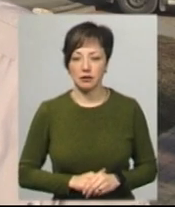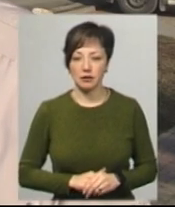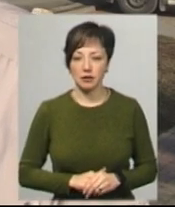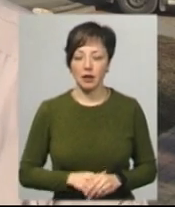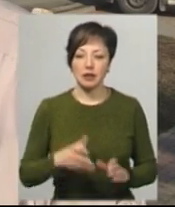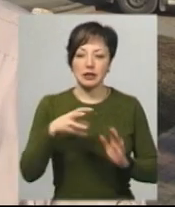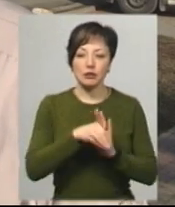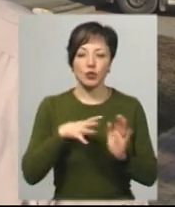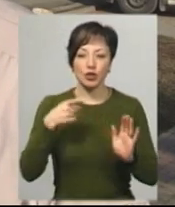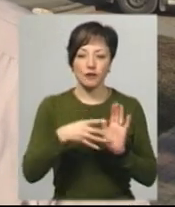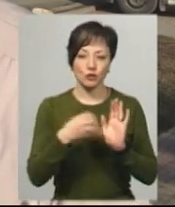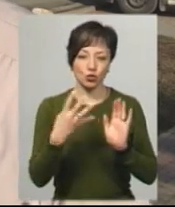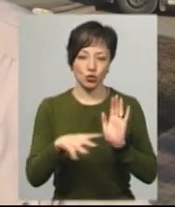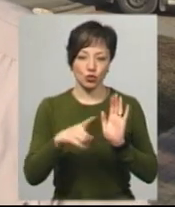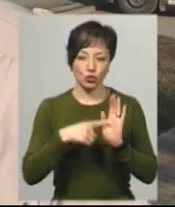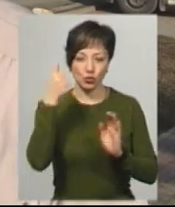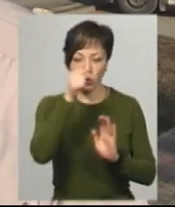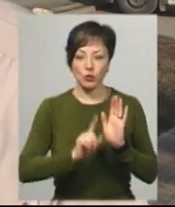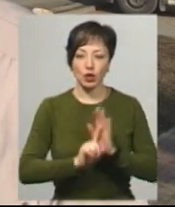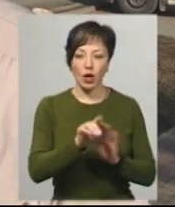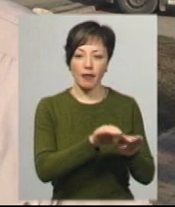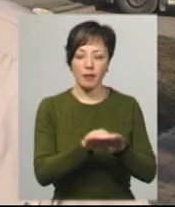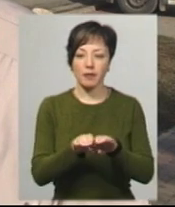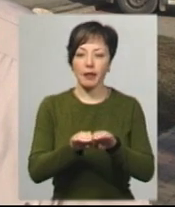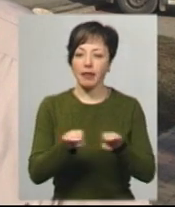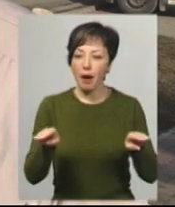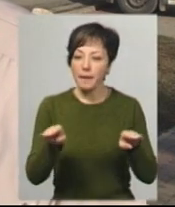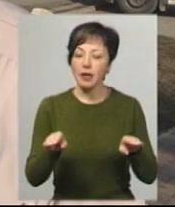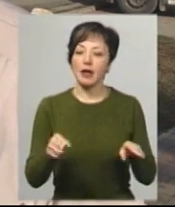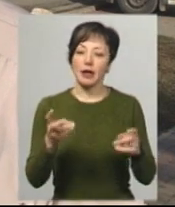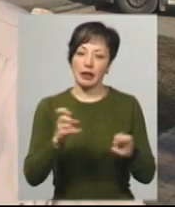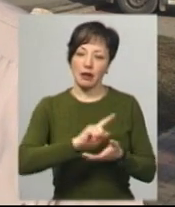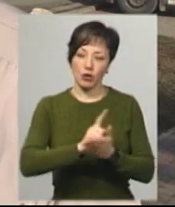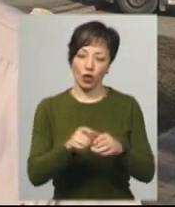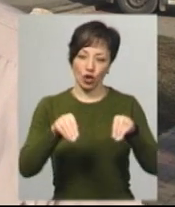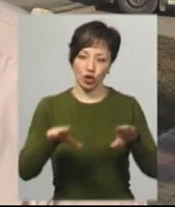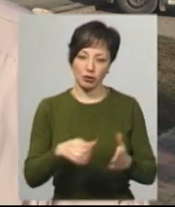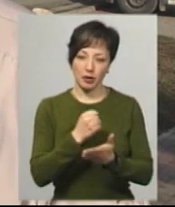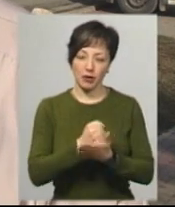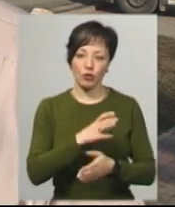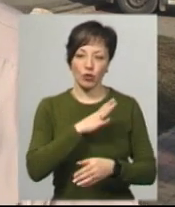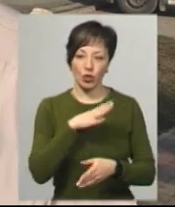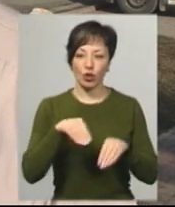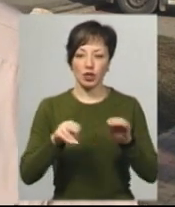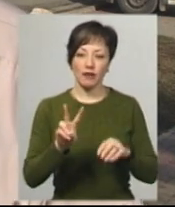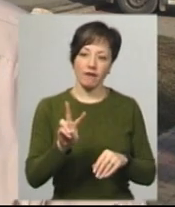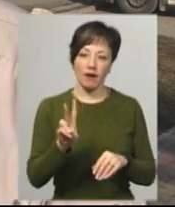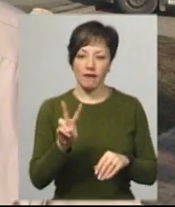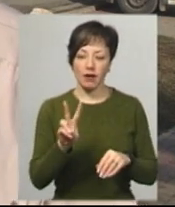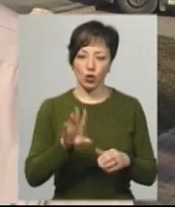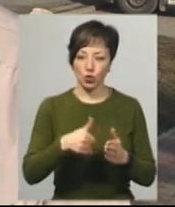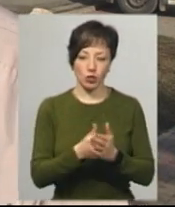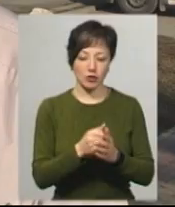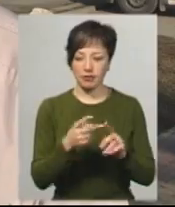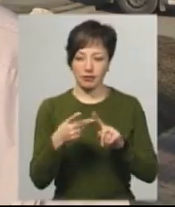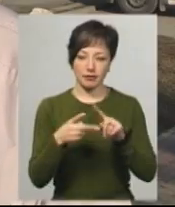1946 році на початковому етапі, і терміново потрібно якесь рішення приймати. І рішення були. Були два варіанти, які до сих пір